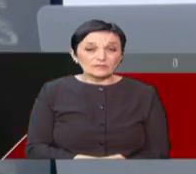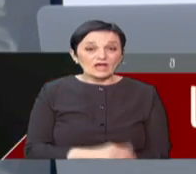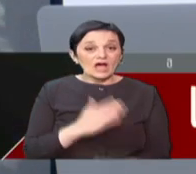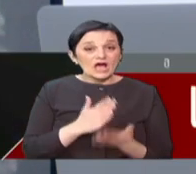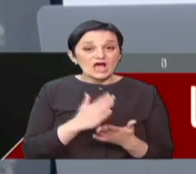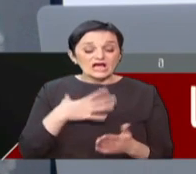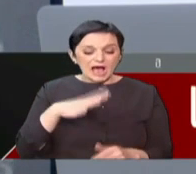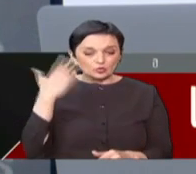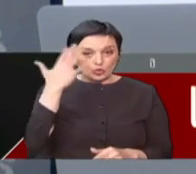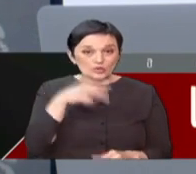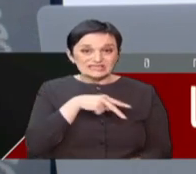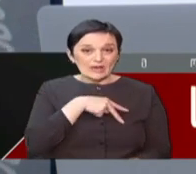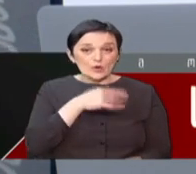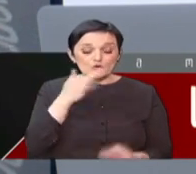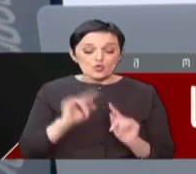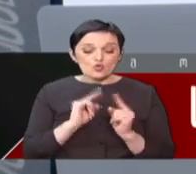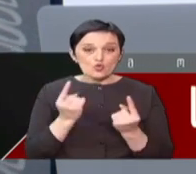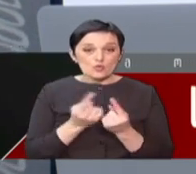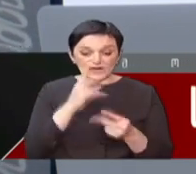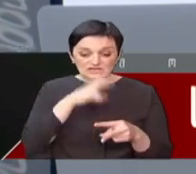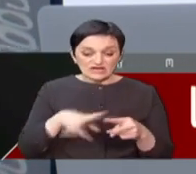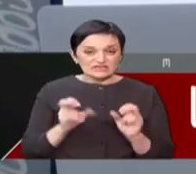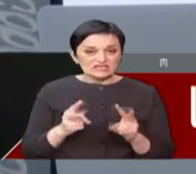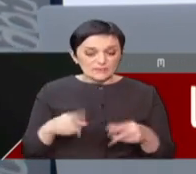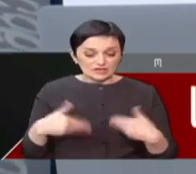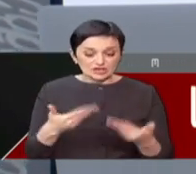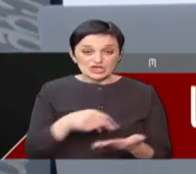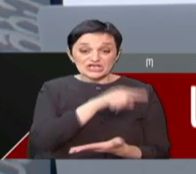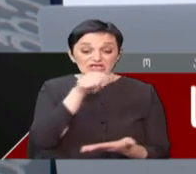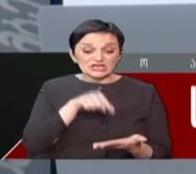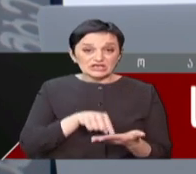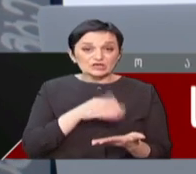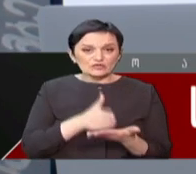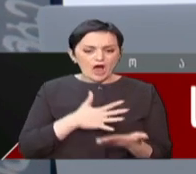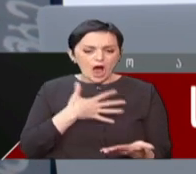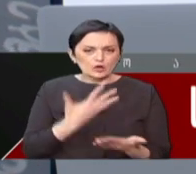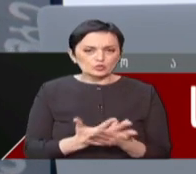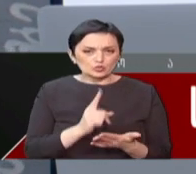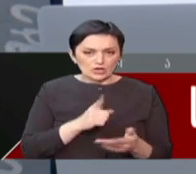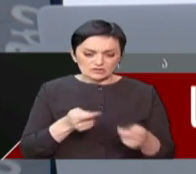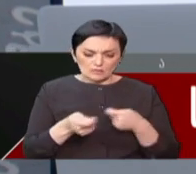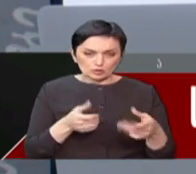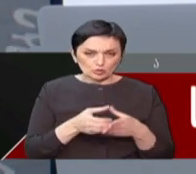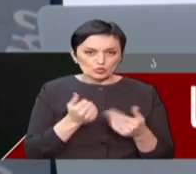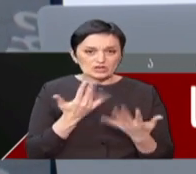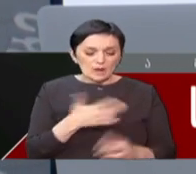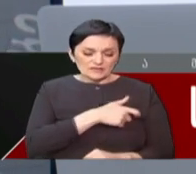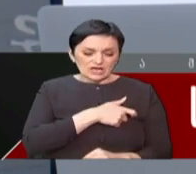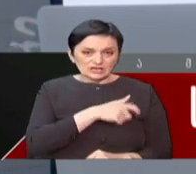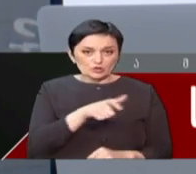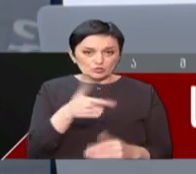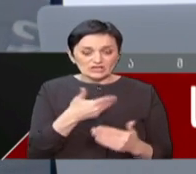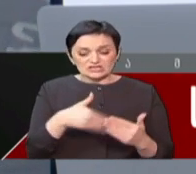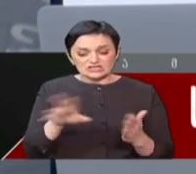Gastuara ქართული ოცნება საპარლამენტო უმრავლესობის დაკარგვის საფრთხის წინაშე კითხვა მას შემდეგ გახდა აქტუალური, რაც მართველი გუნდის რამდენიმე დეპუტატმა